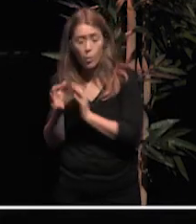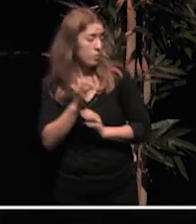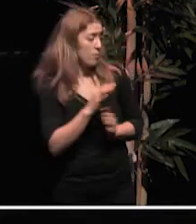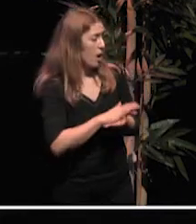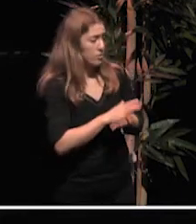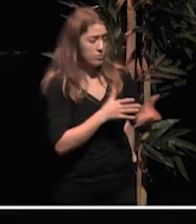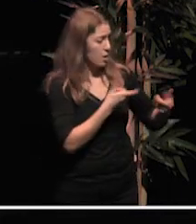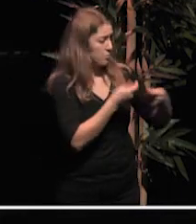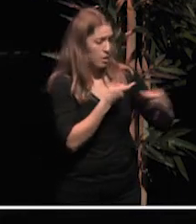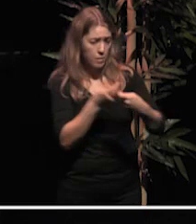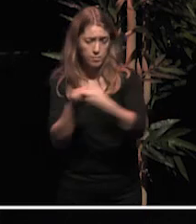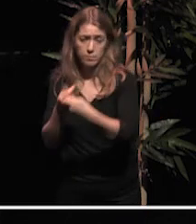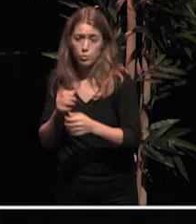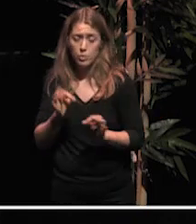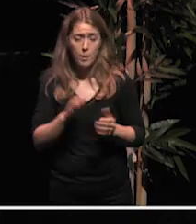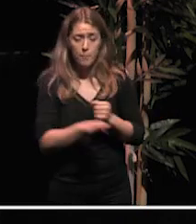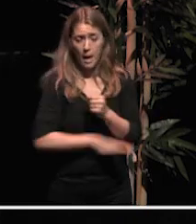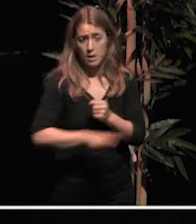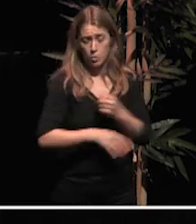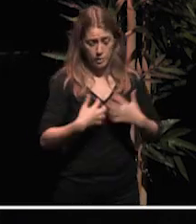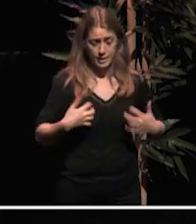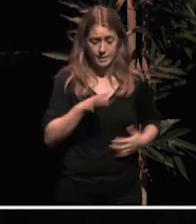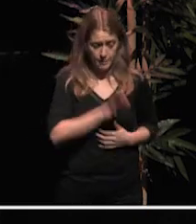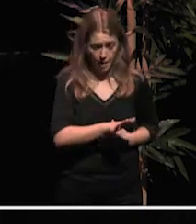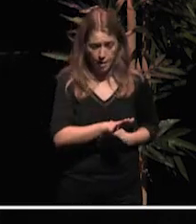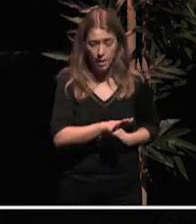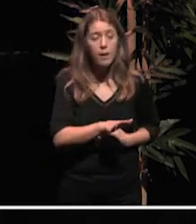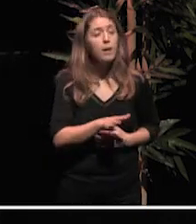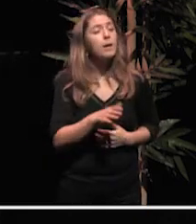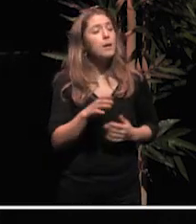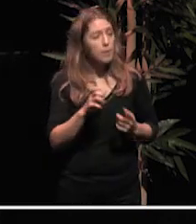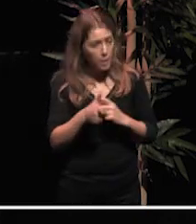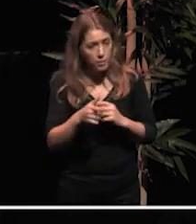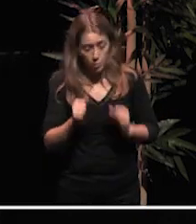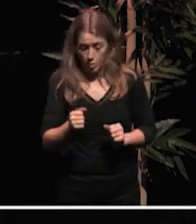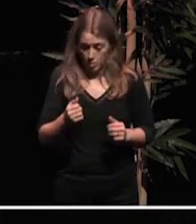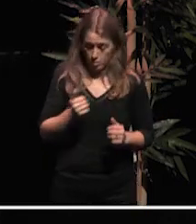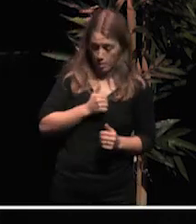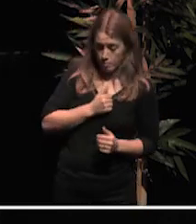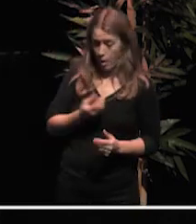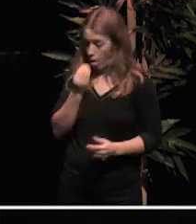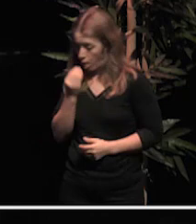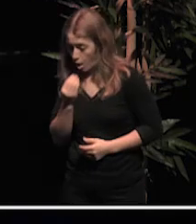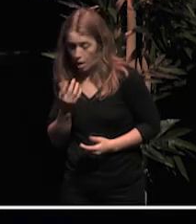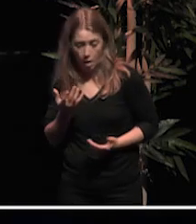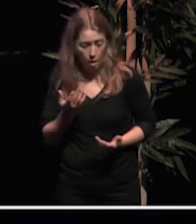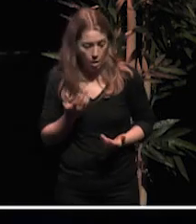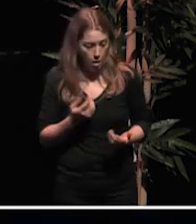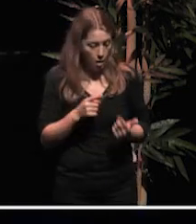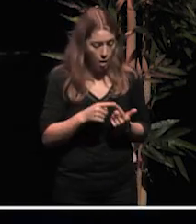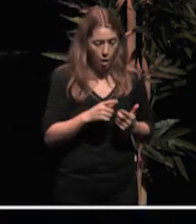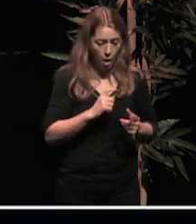l'âge. D'ailleurs, la base, elle est là, la base scientifique, elle est là. Et c'est ce qui me permet maintenant de me nourrir, de pratiquer des sports